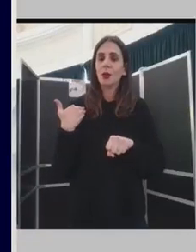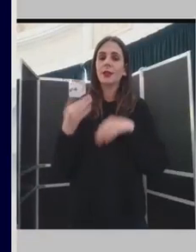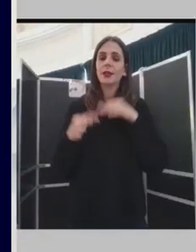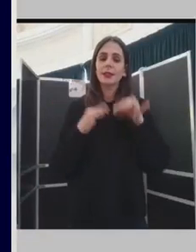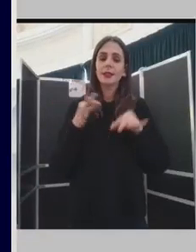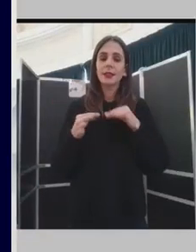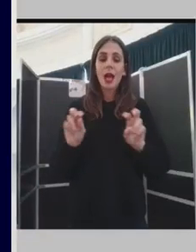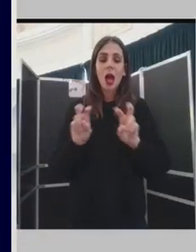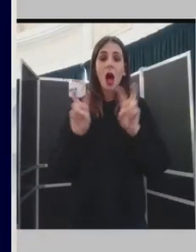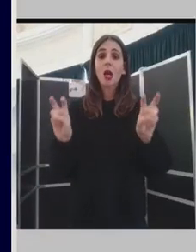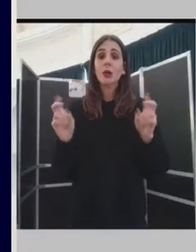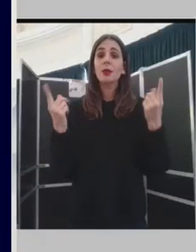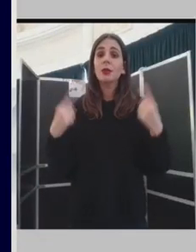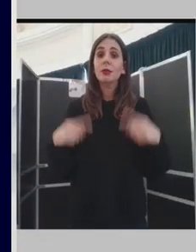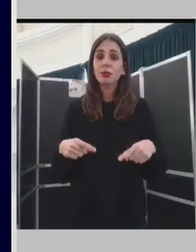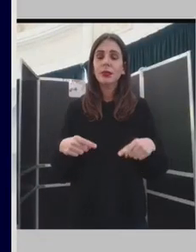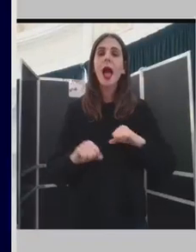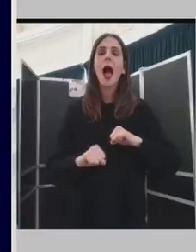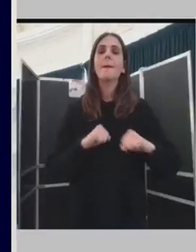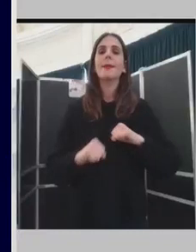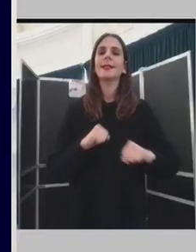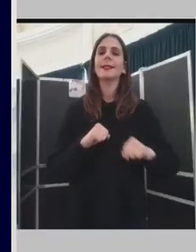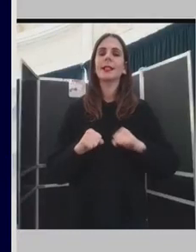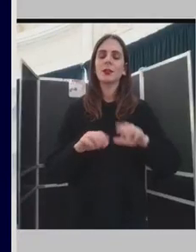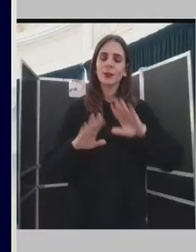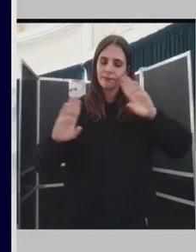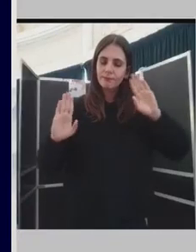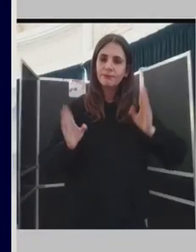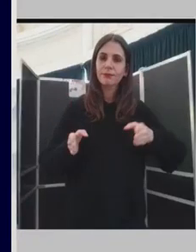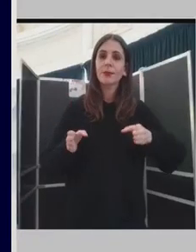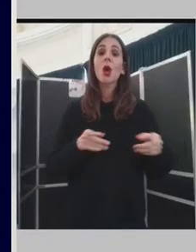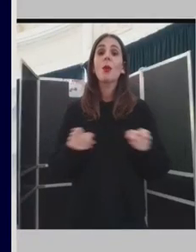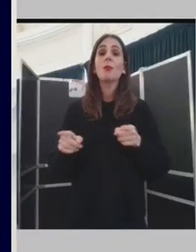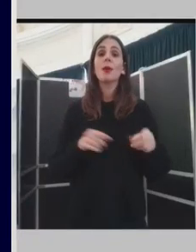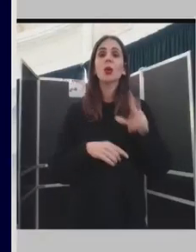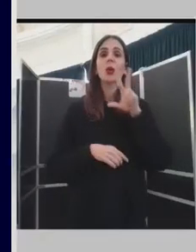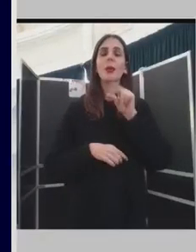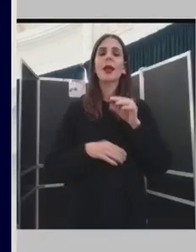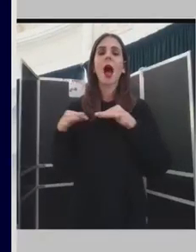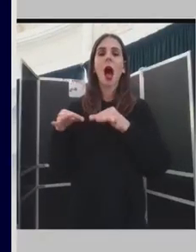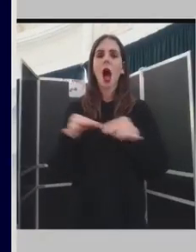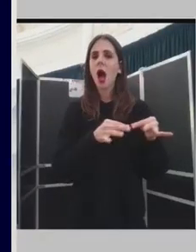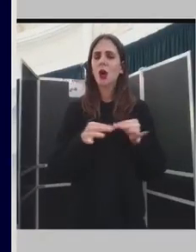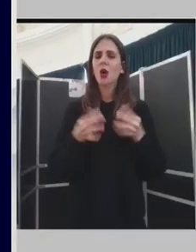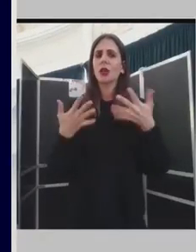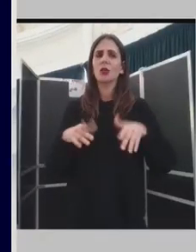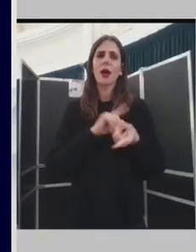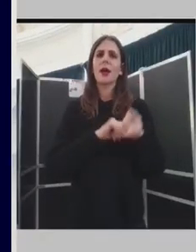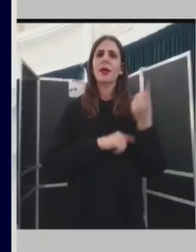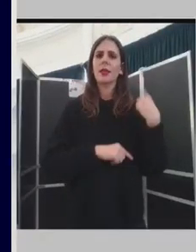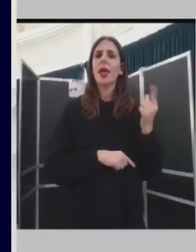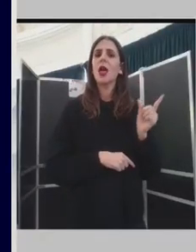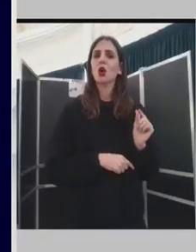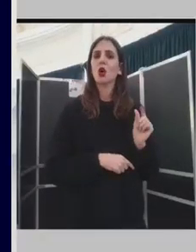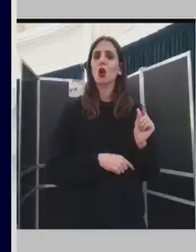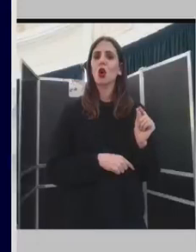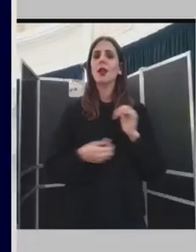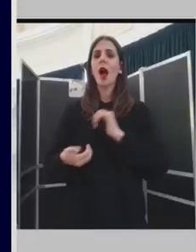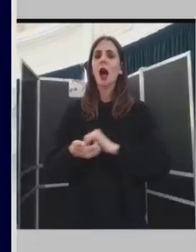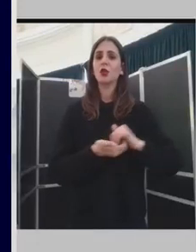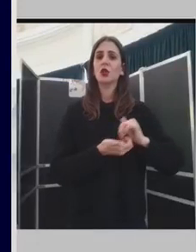un tema che impegna l'amministrazione. Quando si fanno gli accordi, ne abbiamo fatti ancora ieri con le associazioni